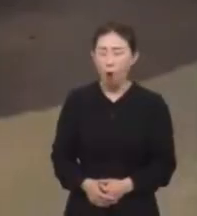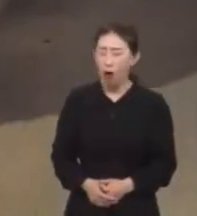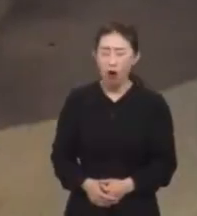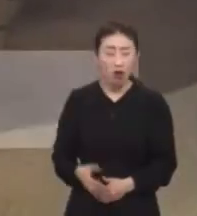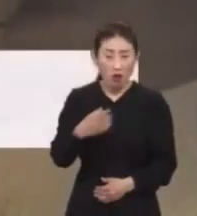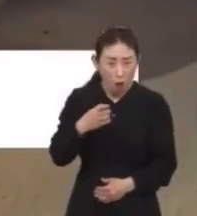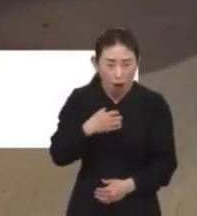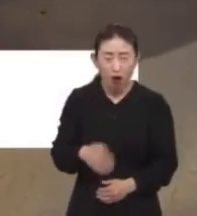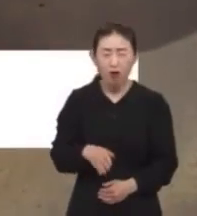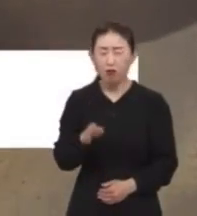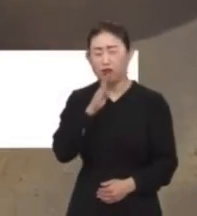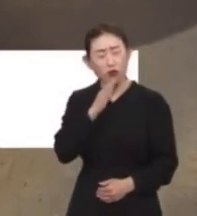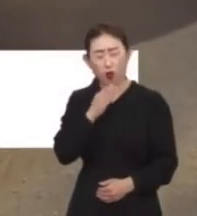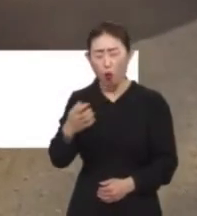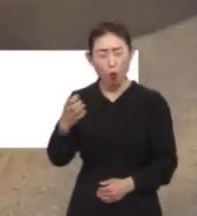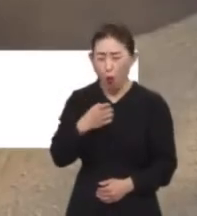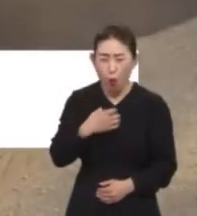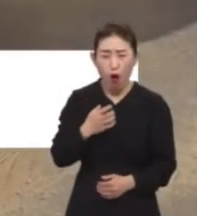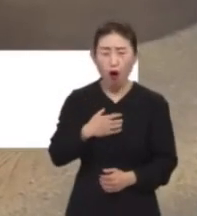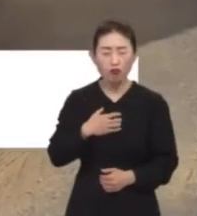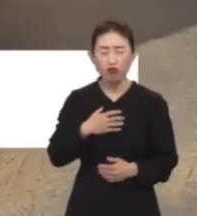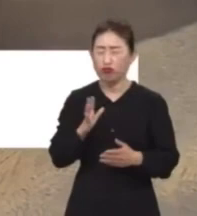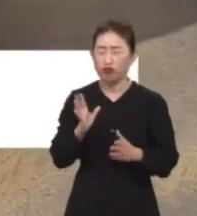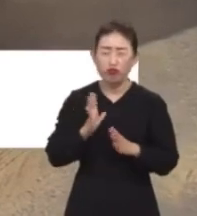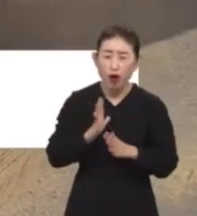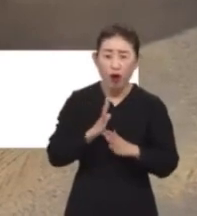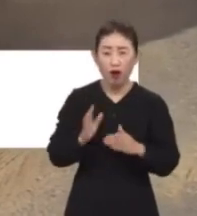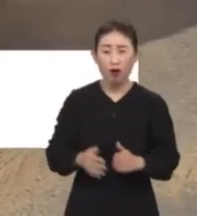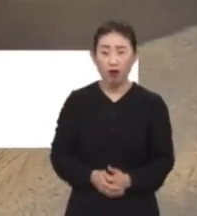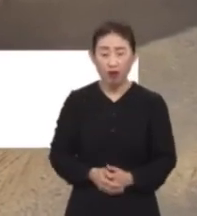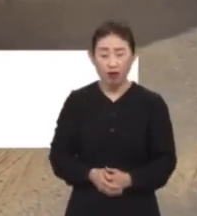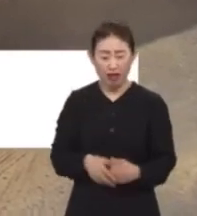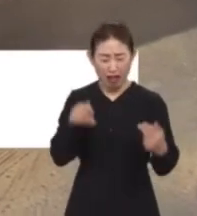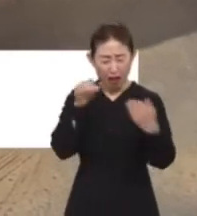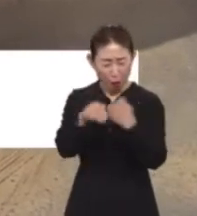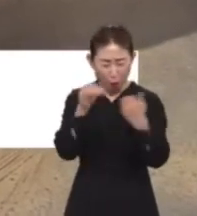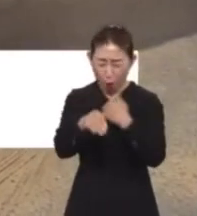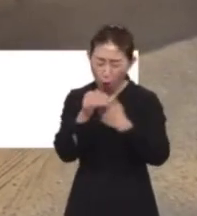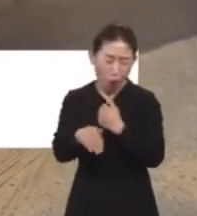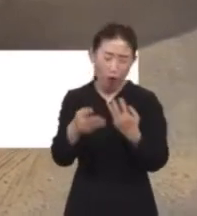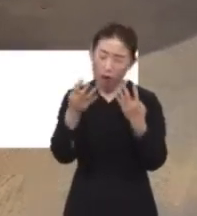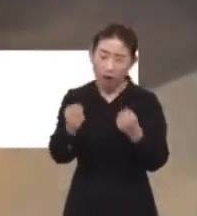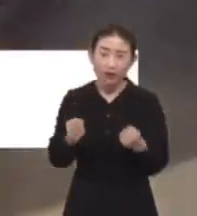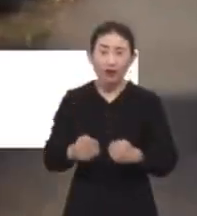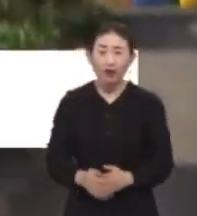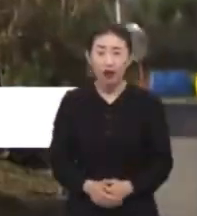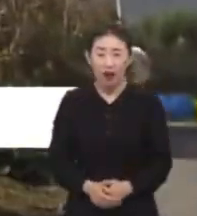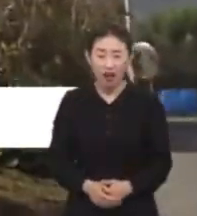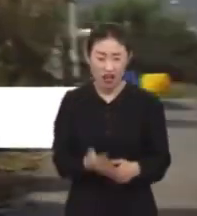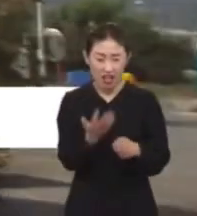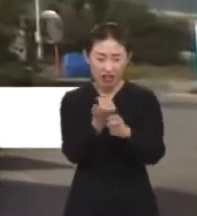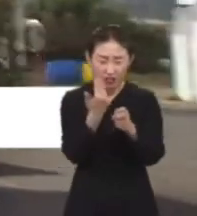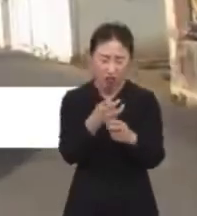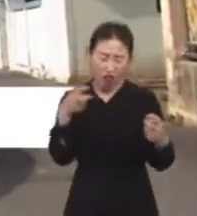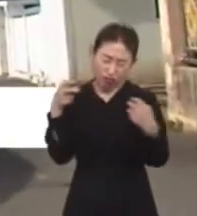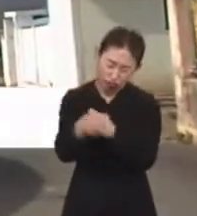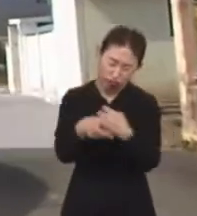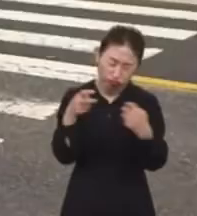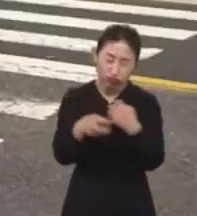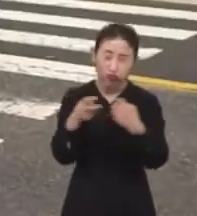아유, 위험 먹고 말고요. 굉장히 위험해요. 여기. 차가 좀 많이 다니나? 많이 다니죠. 큰 차들도 많이 다니죠. 아이,